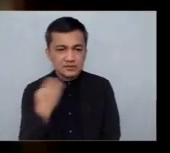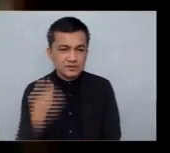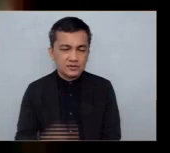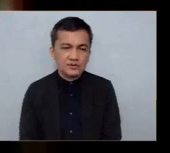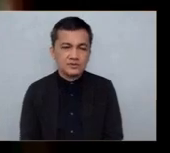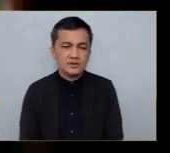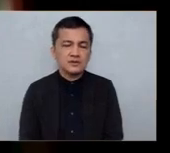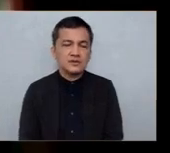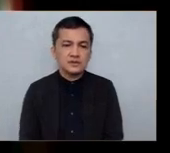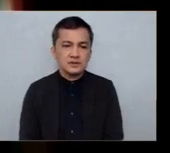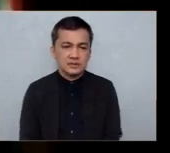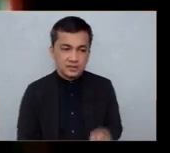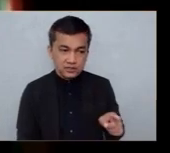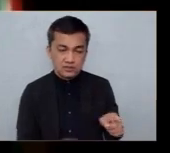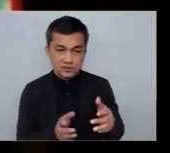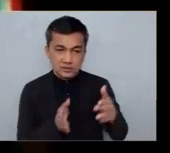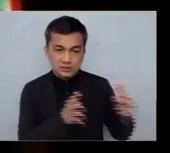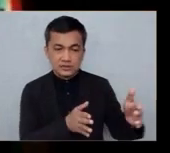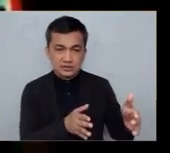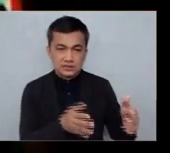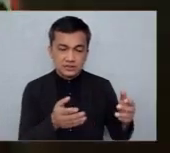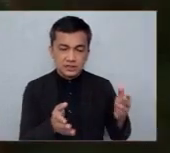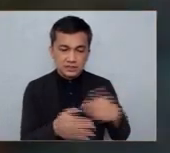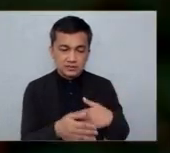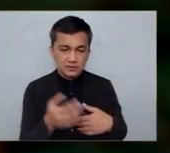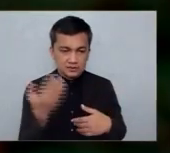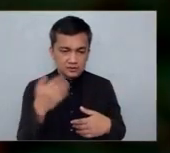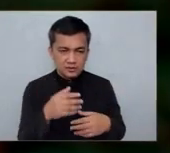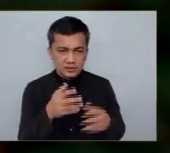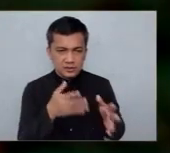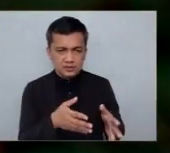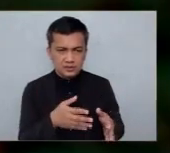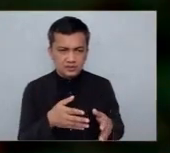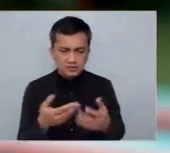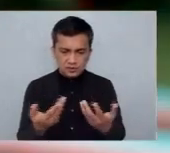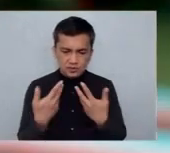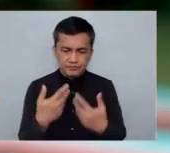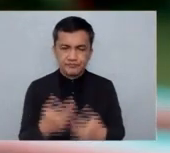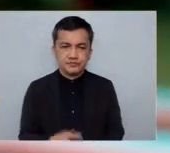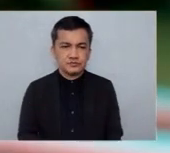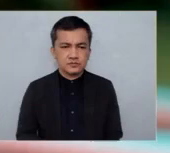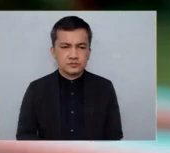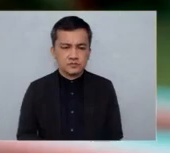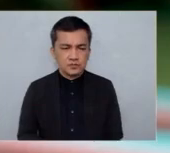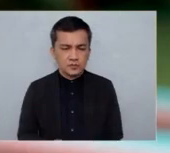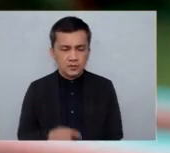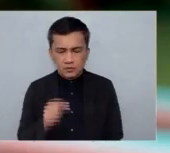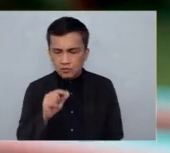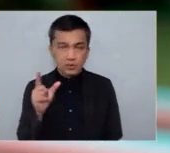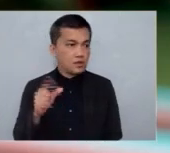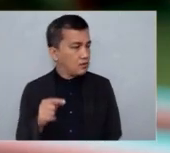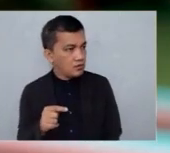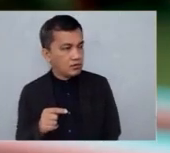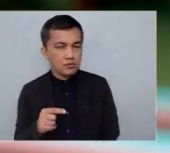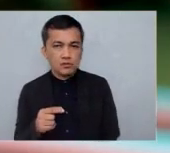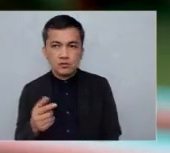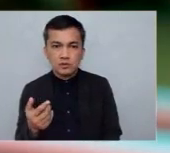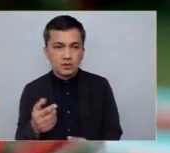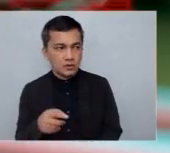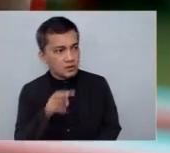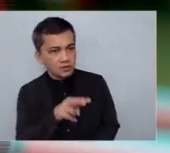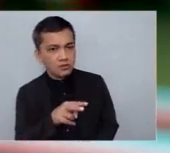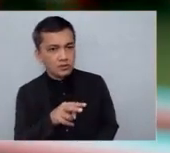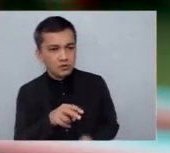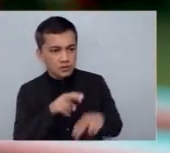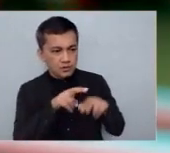sa side dito, dating kwarto. Sabi siya sa akin, iwanan niya ako, Mar. Iwanan muna kita dyan. Nabigla ako. Pag iwan niya sa akin, may nakikita ko nakaupo